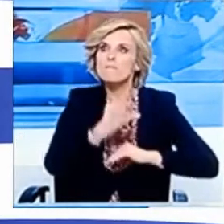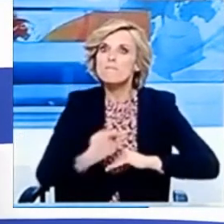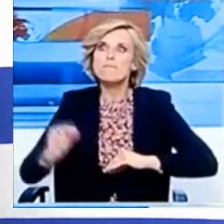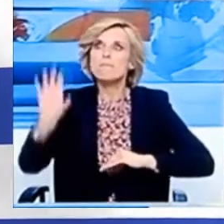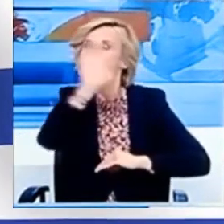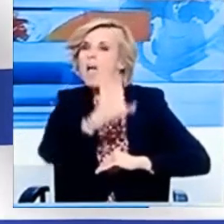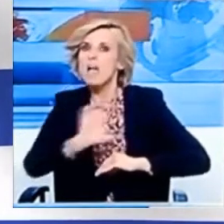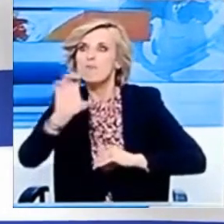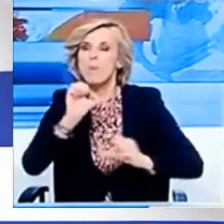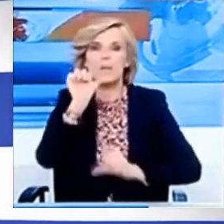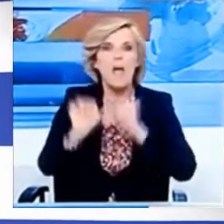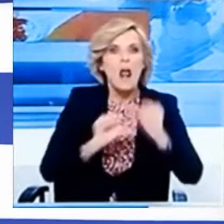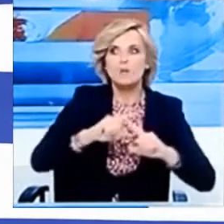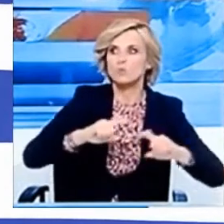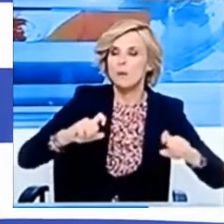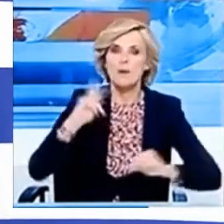σε μεγάλες αλλαγές.